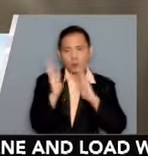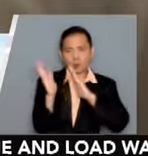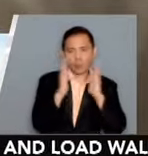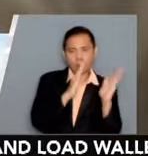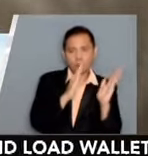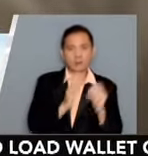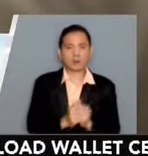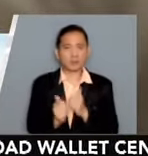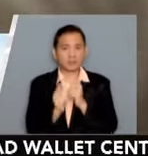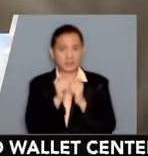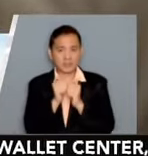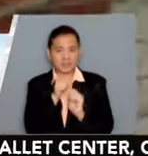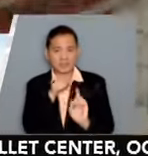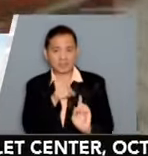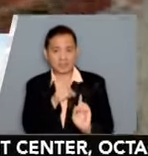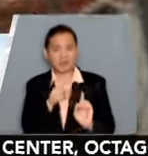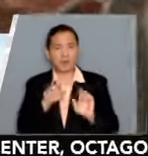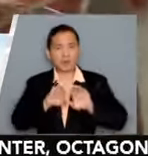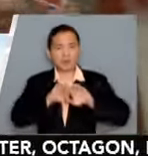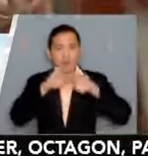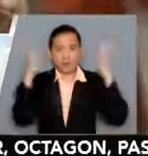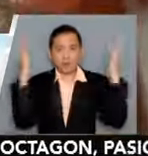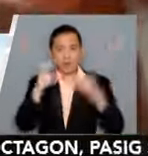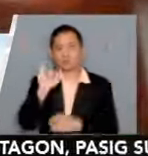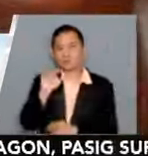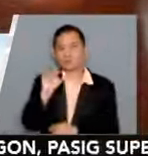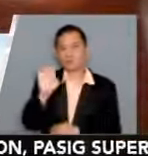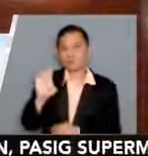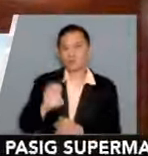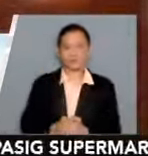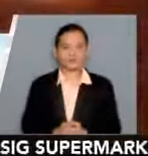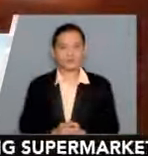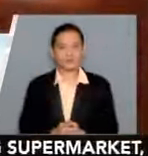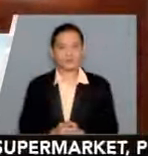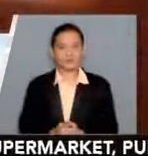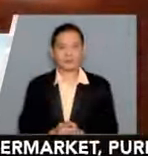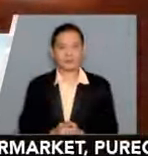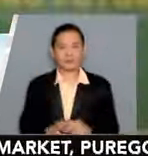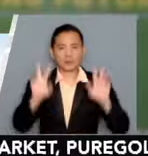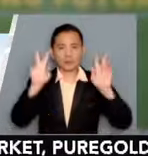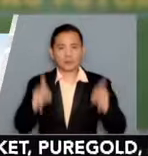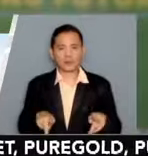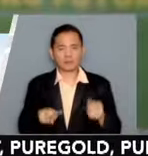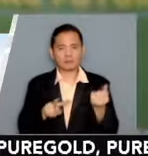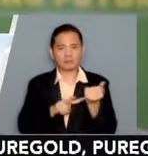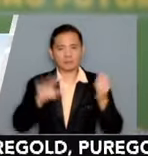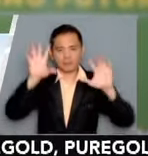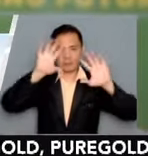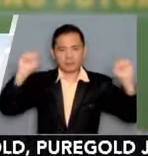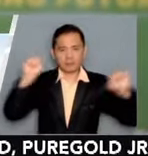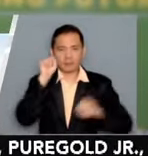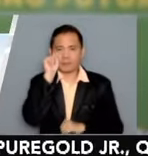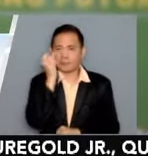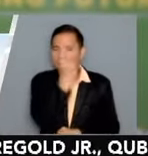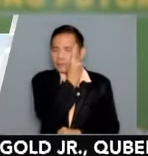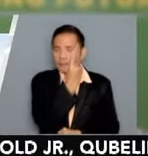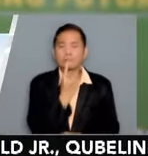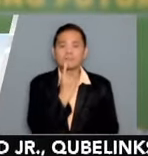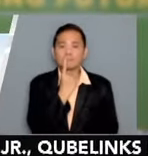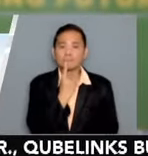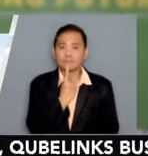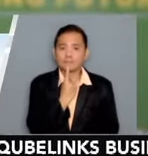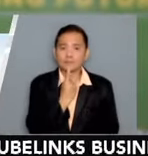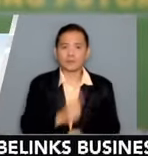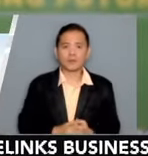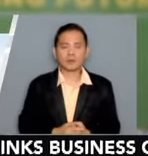pagbabalik ng school opening sa buwan ng Hunyo. Unyan ang sinabi ni Vice President at Education Secretary Sara Duterte na hindi dapat madaliin ang pagbabalik